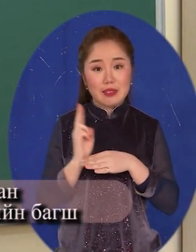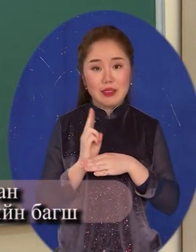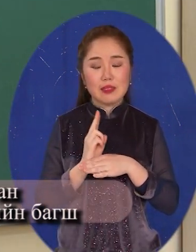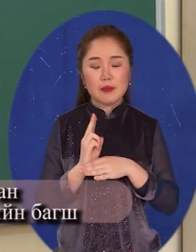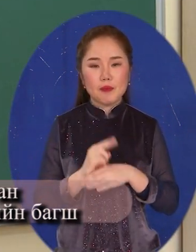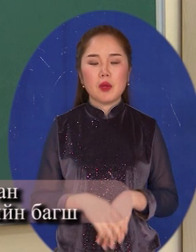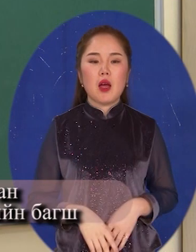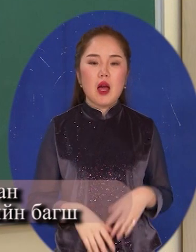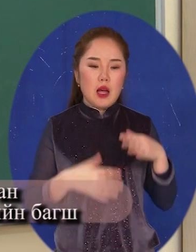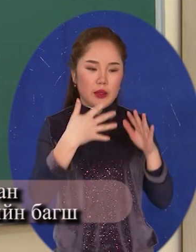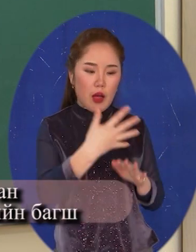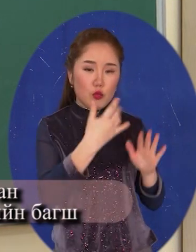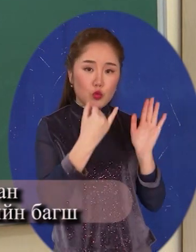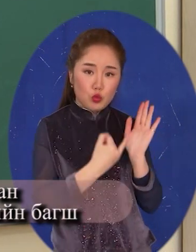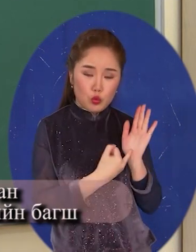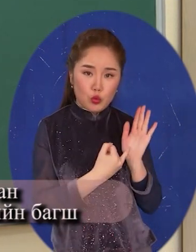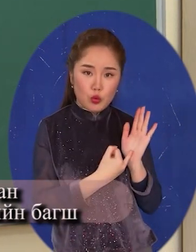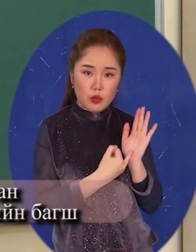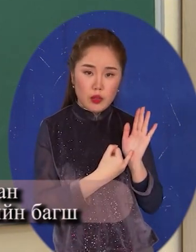50 төгрік қалды.